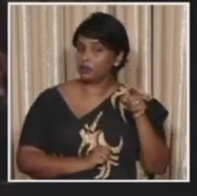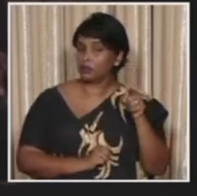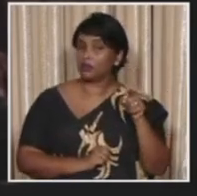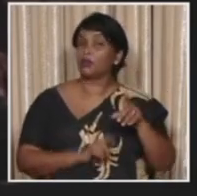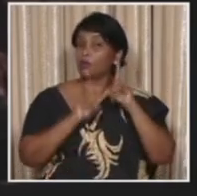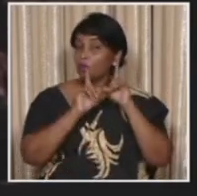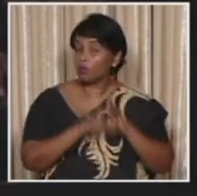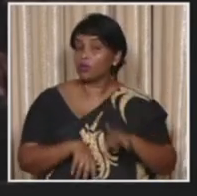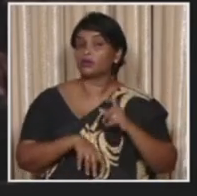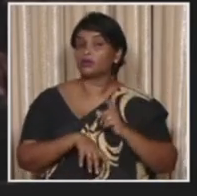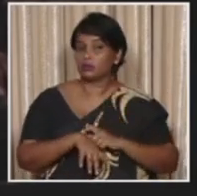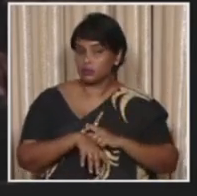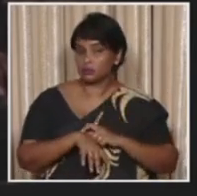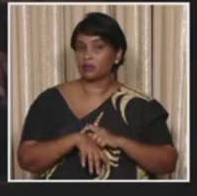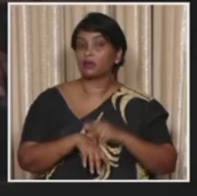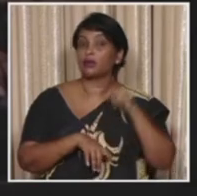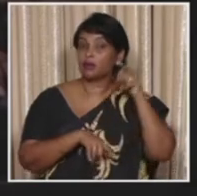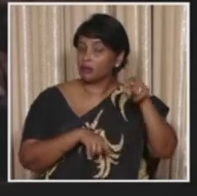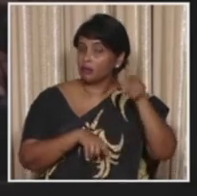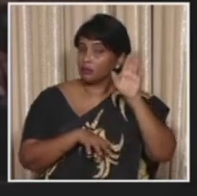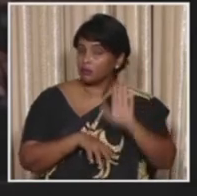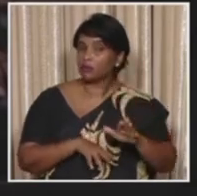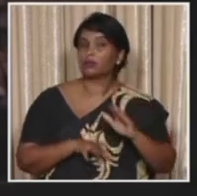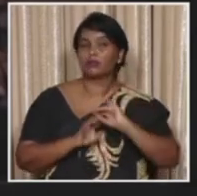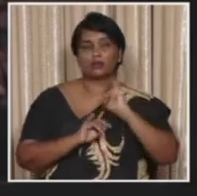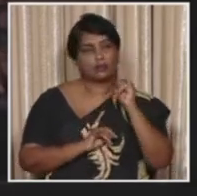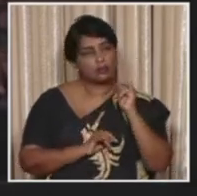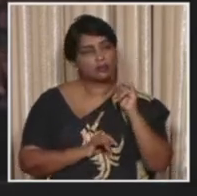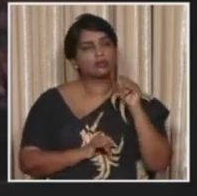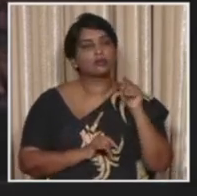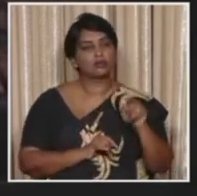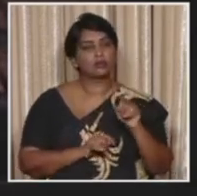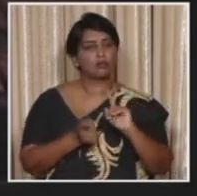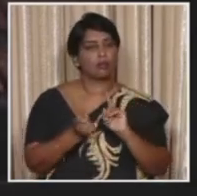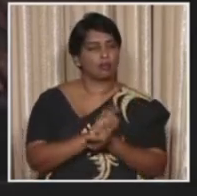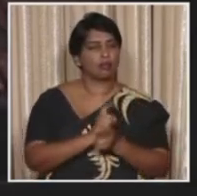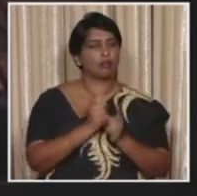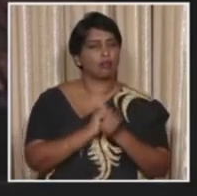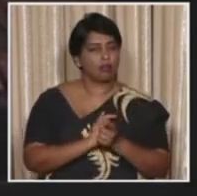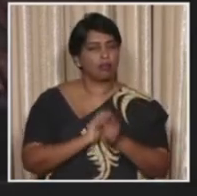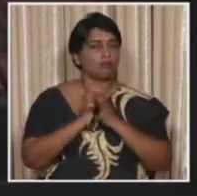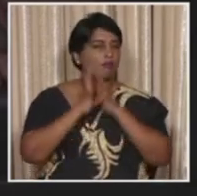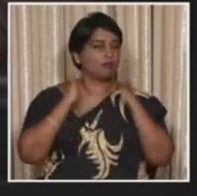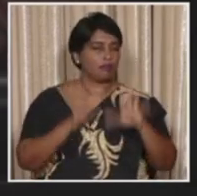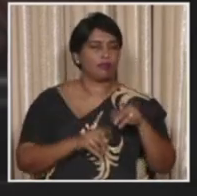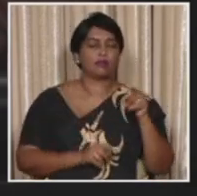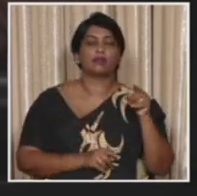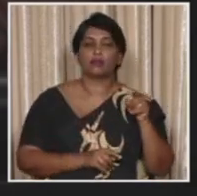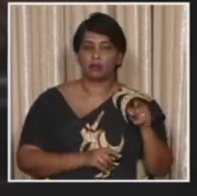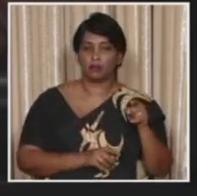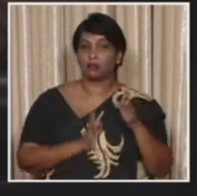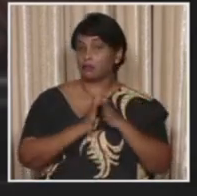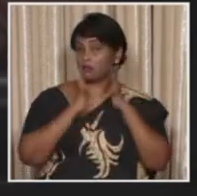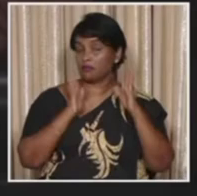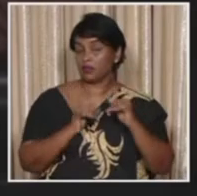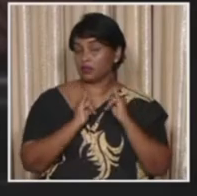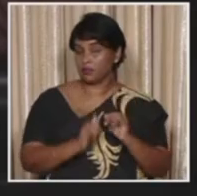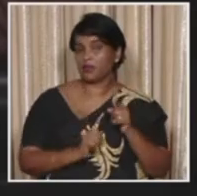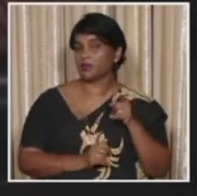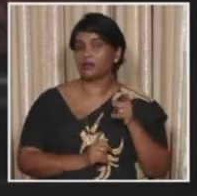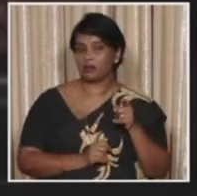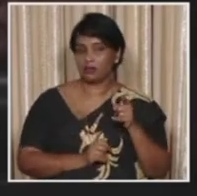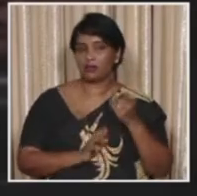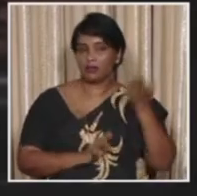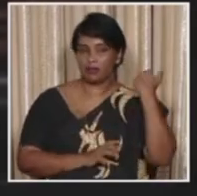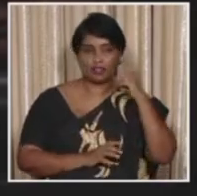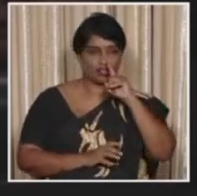Eveni awasta agak di eva samahar tenggal wasangkaribu. Karena buah meyakinkan. Tapi mewah hari barapatul karena, bagi